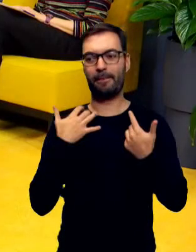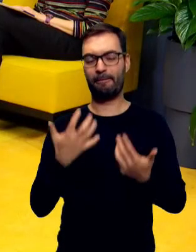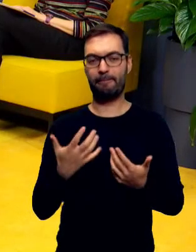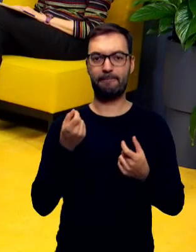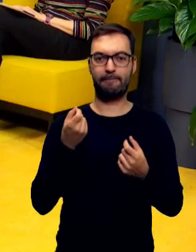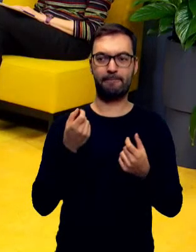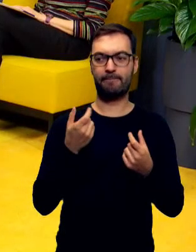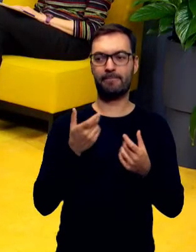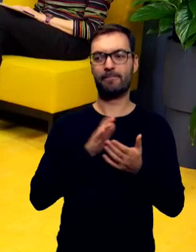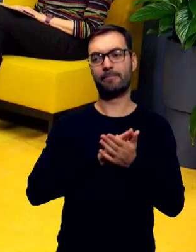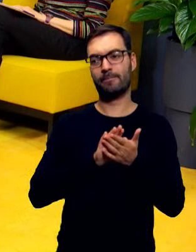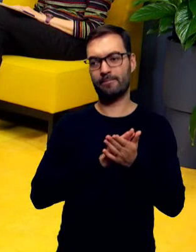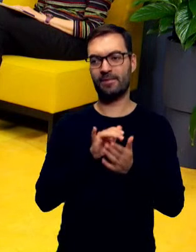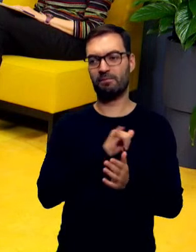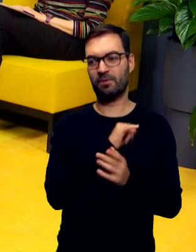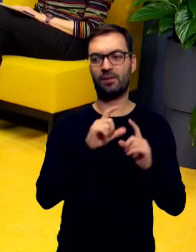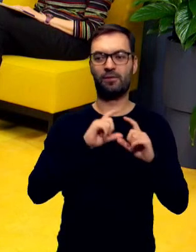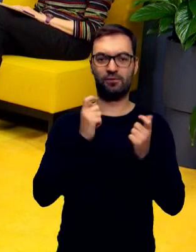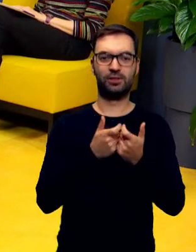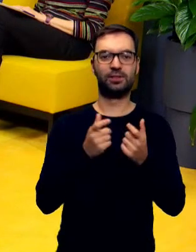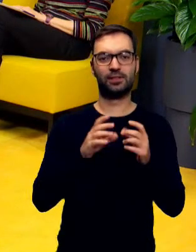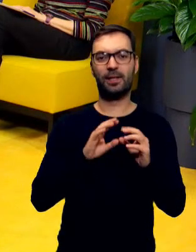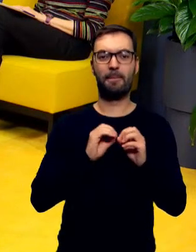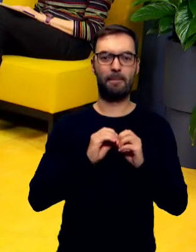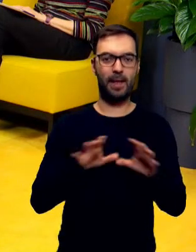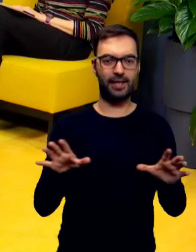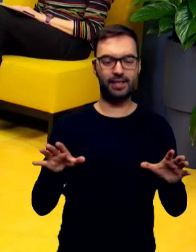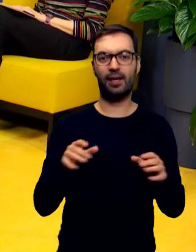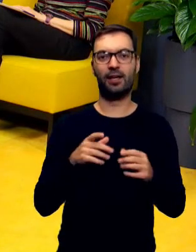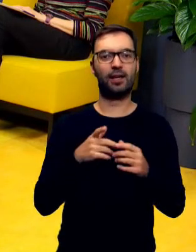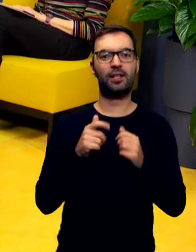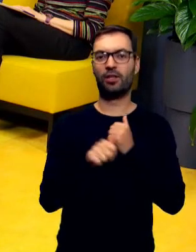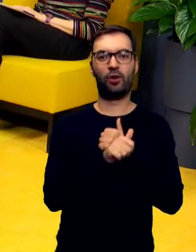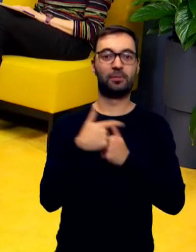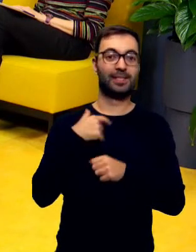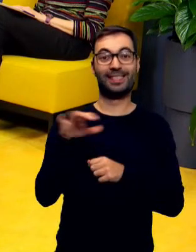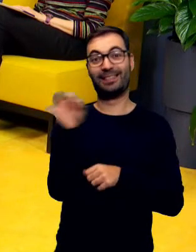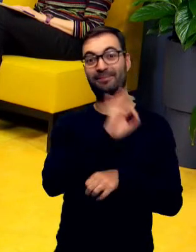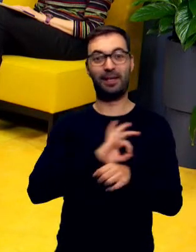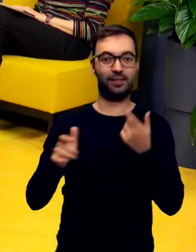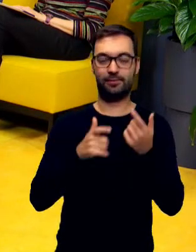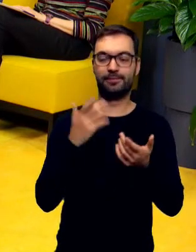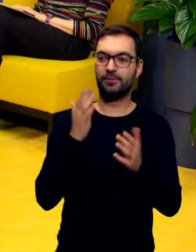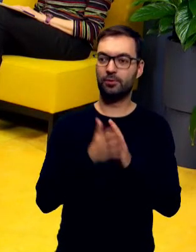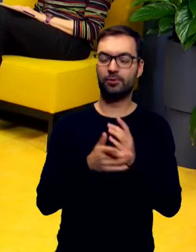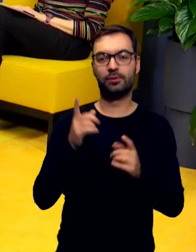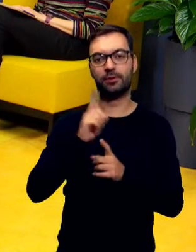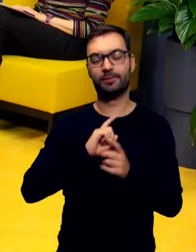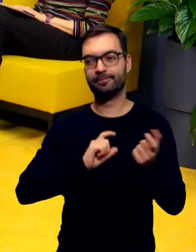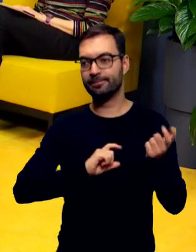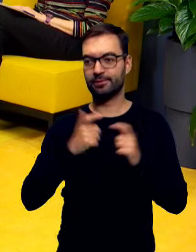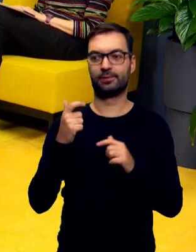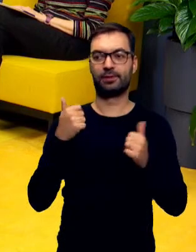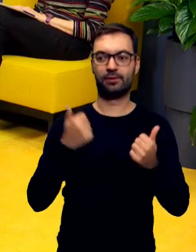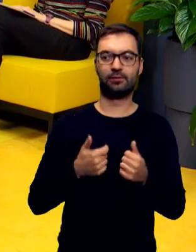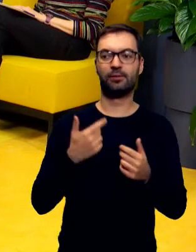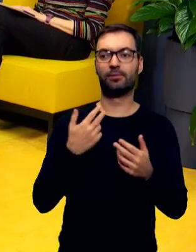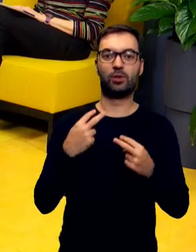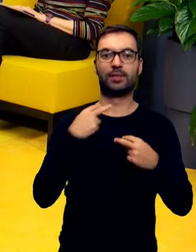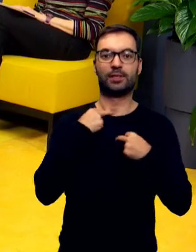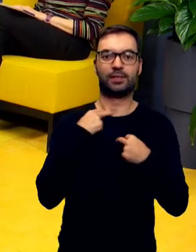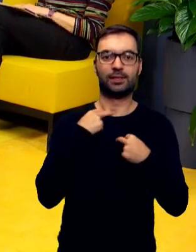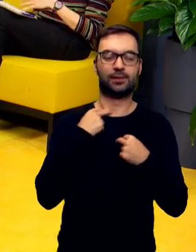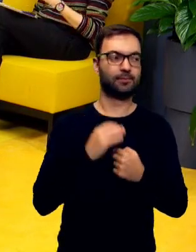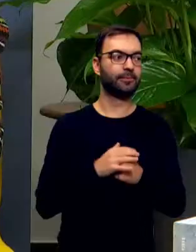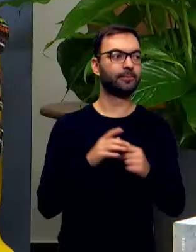chciałam trochę po prostu przeprosić w imieniu wszystkich mediów, ale nie dlatego, że robimy to specjalnie, po prostu to się może zdarzyć, tak jak mówię, pod